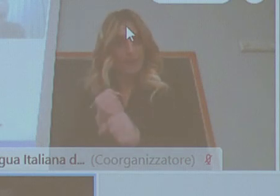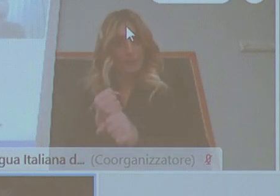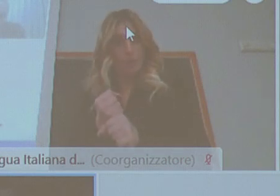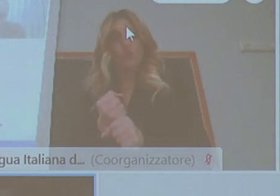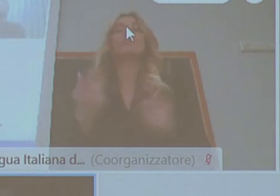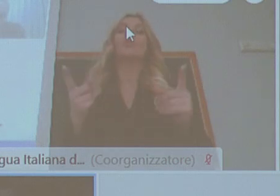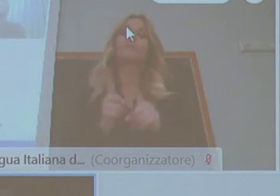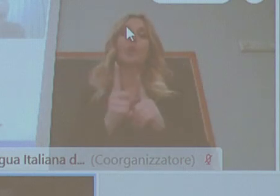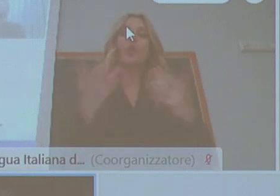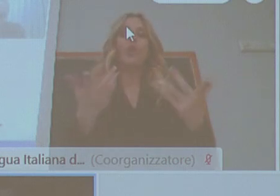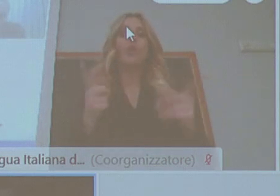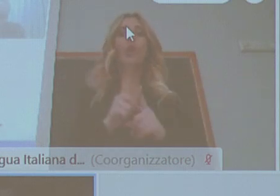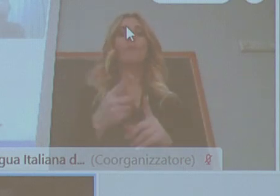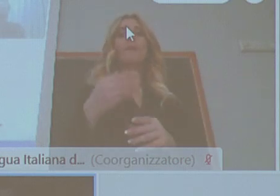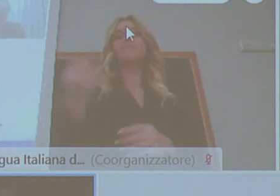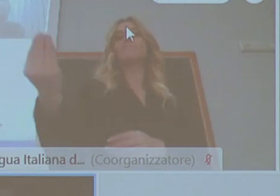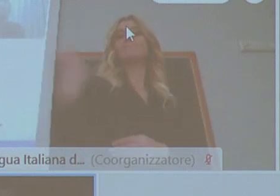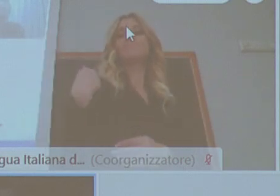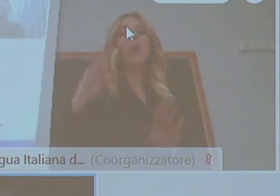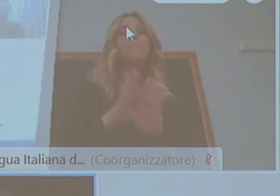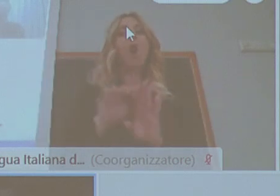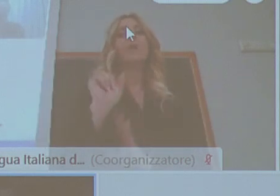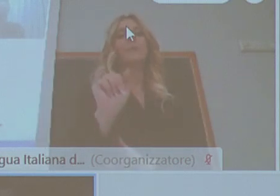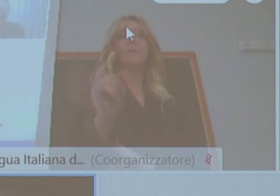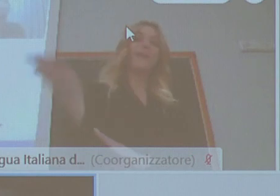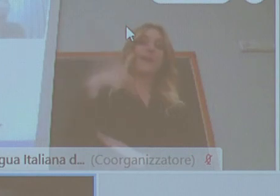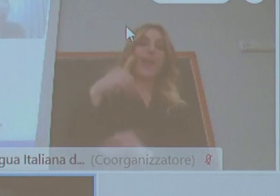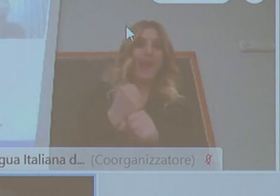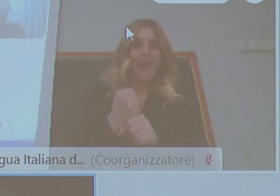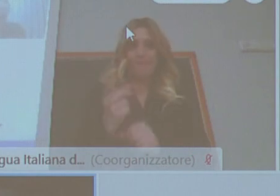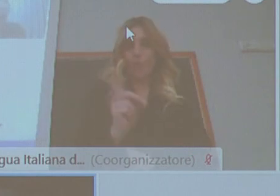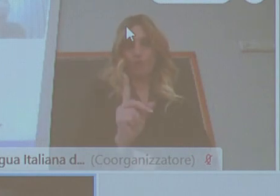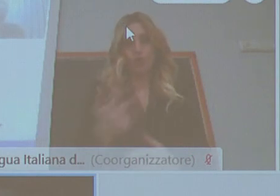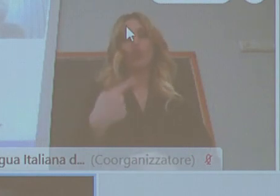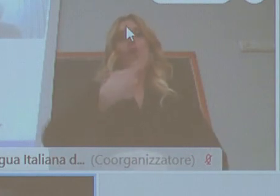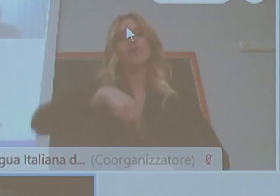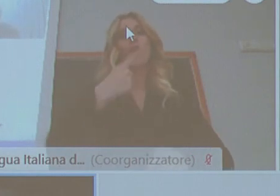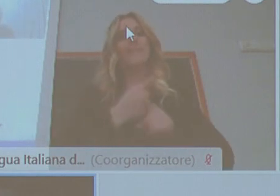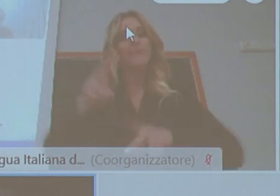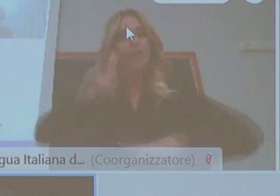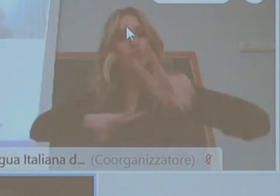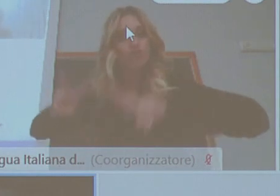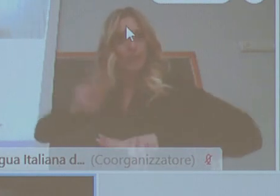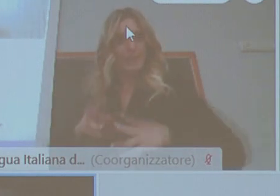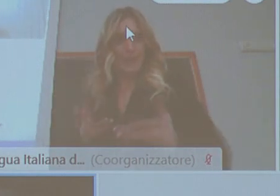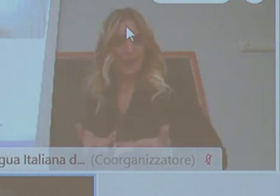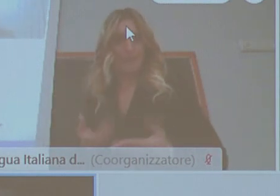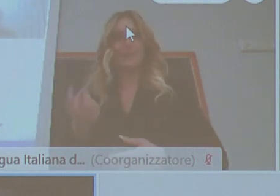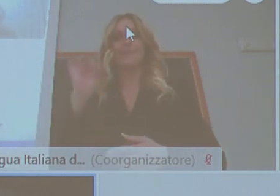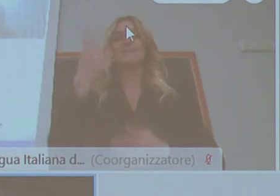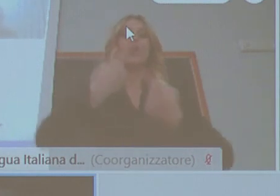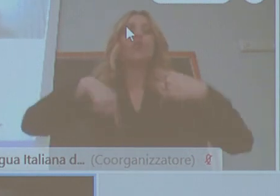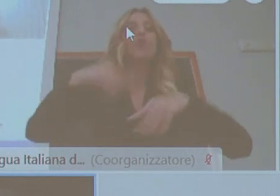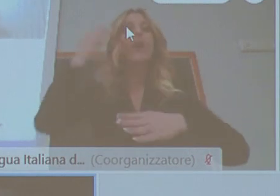è che ci viene a bussare dentro casa, ma dobbiamo un attimino andare a cercarlo. Quindi se